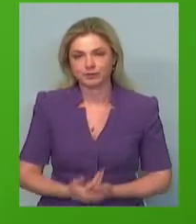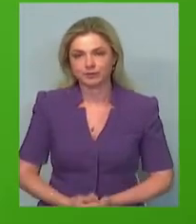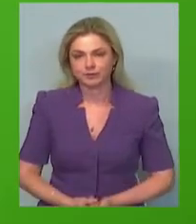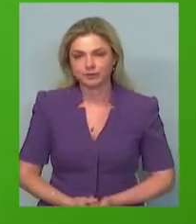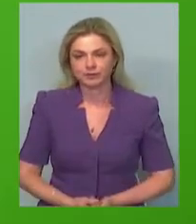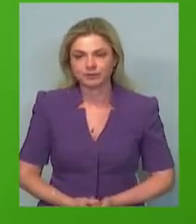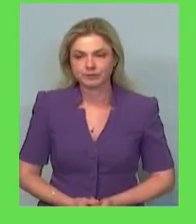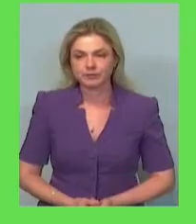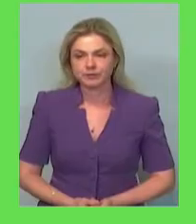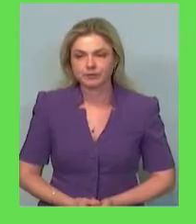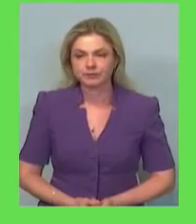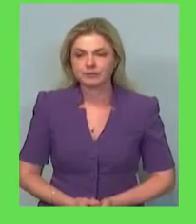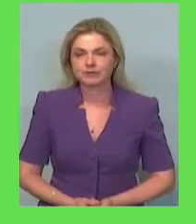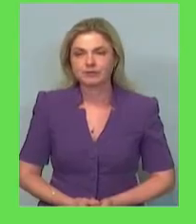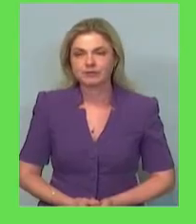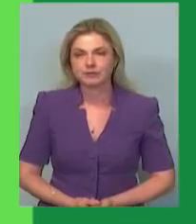випуску.